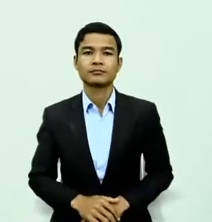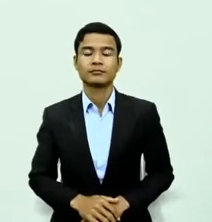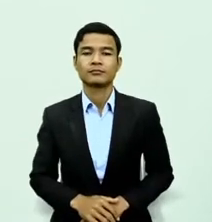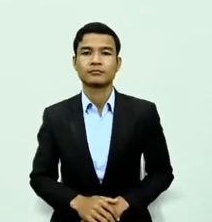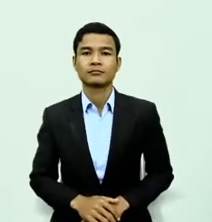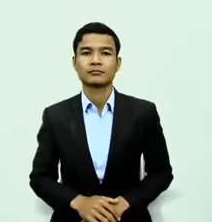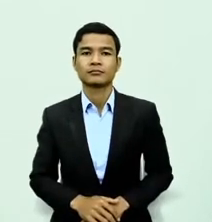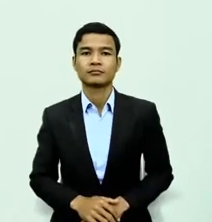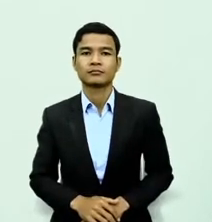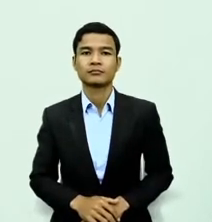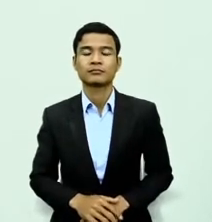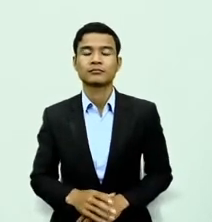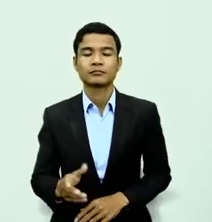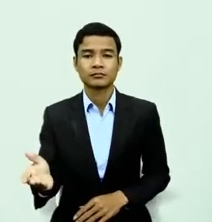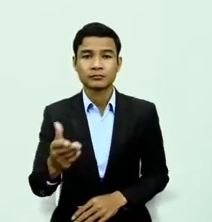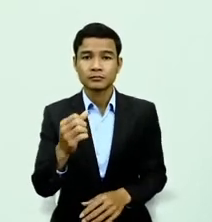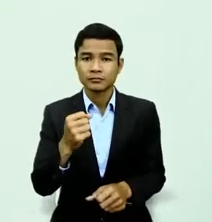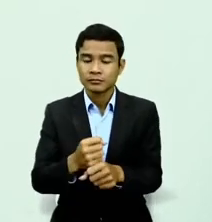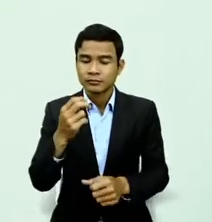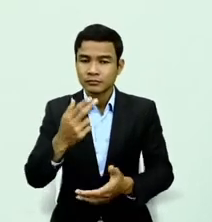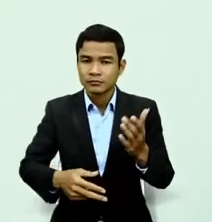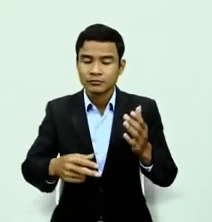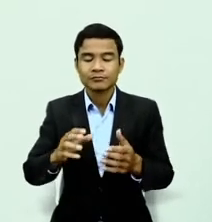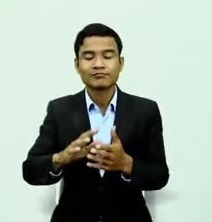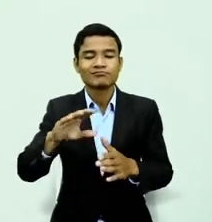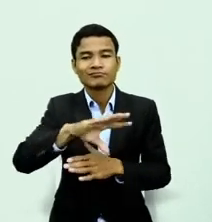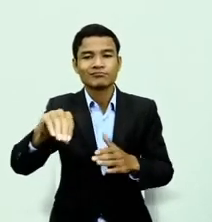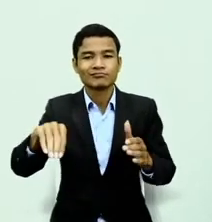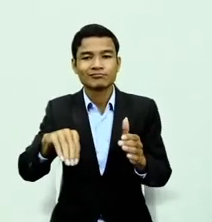Chà phụ quạt tặng ăn nên cầm bông để thua ở vậy đá.